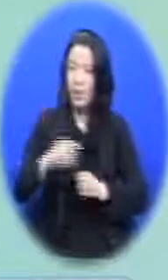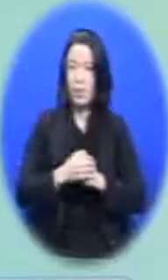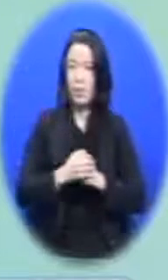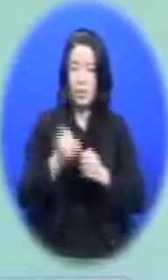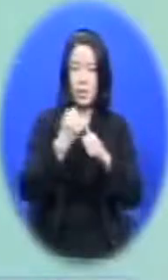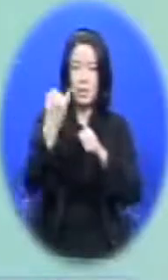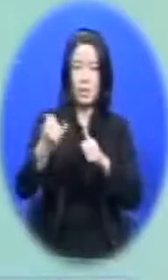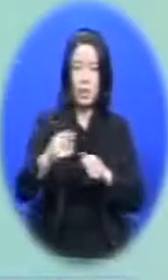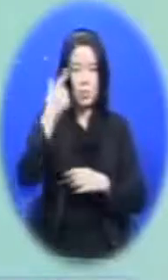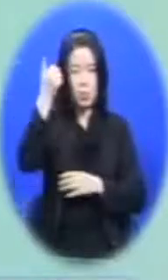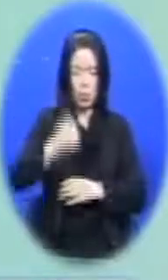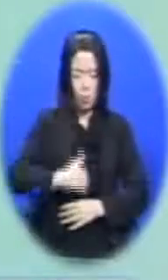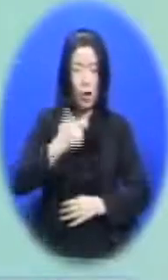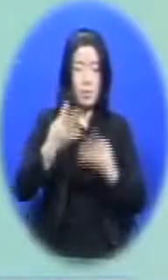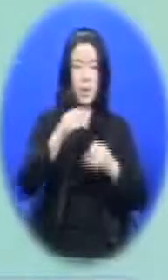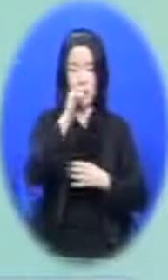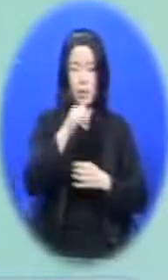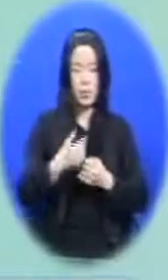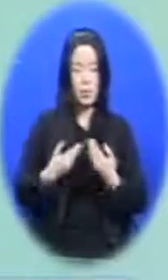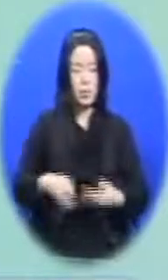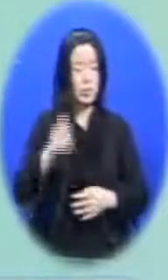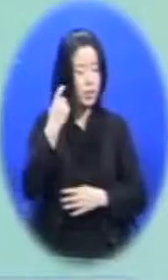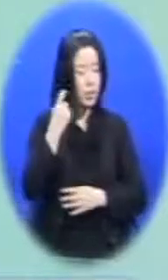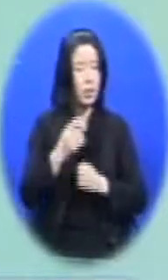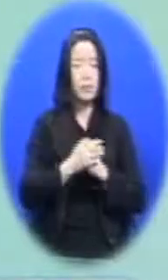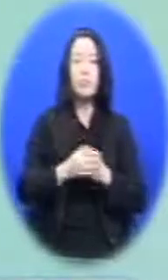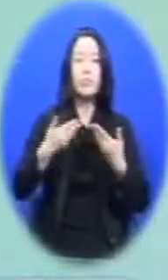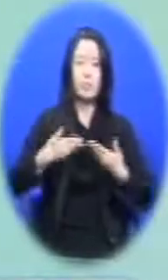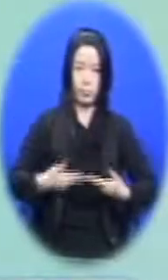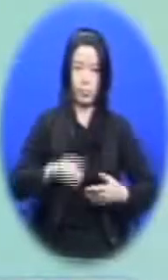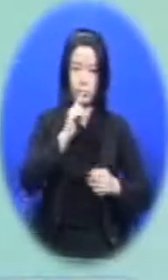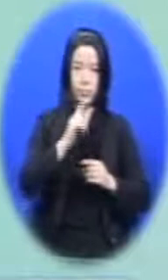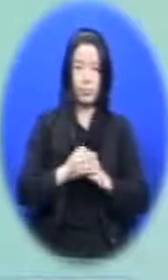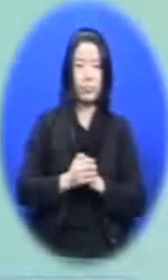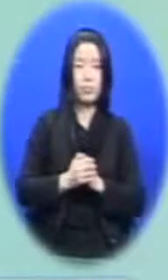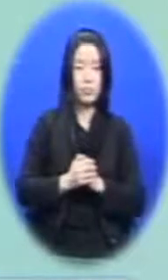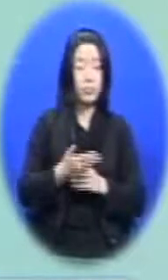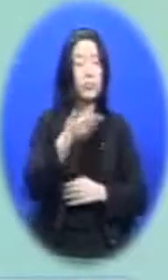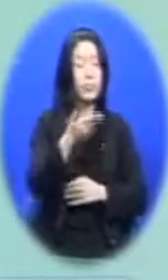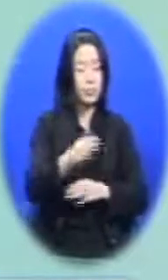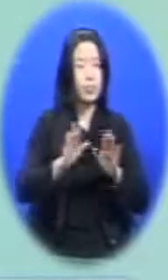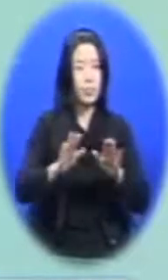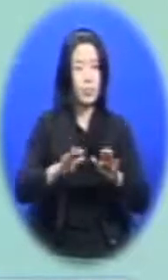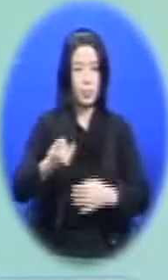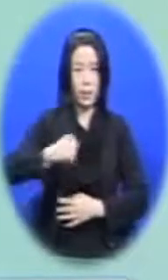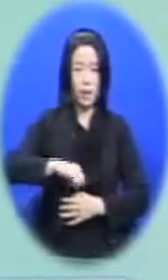하도 목사님이 화를 내시니까 가만히 계시다가 조용히 이야기했어요. 당신은 오늘